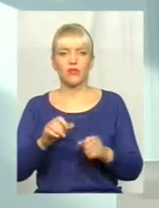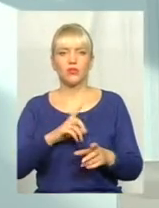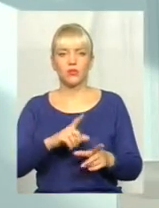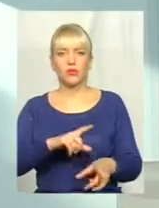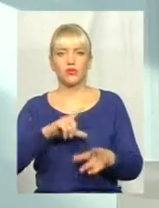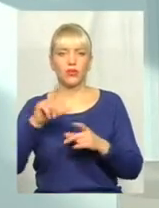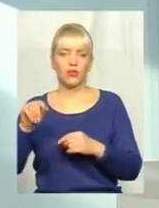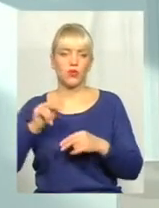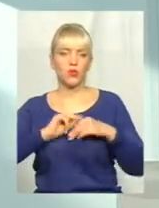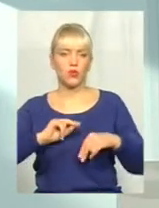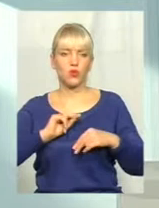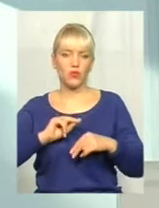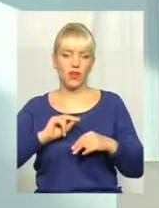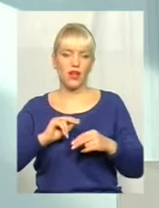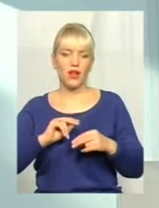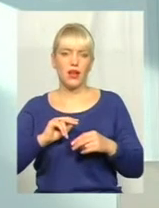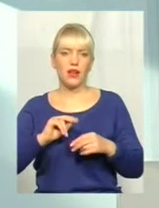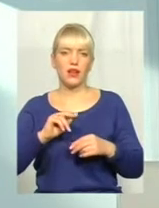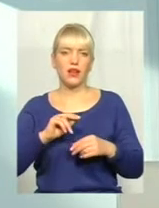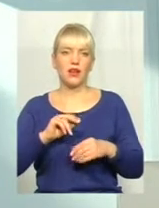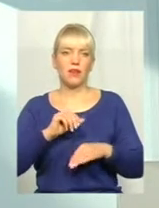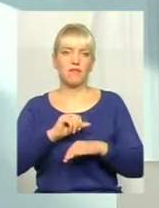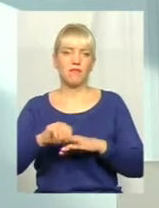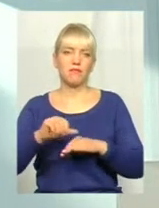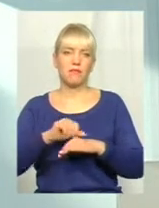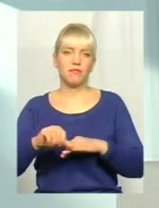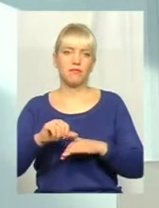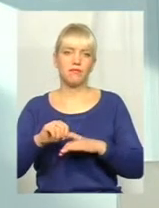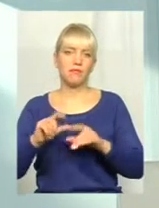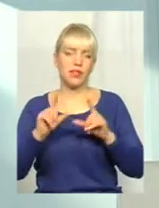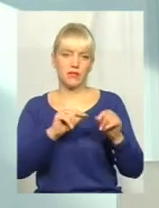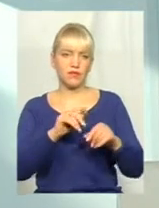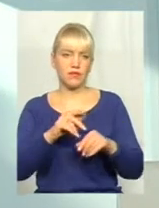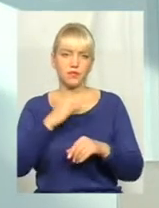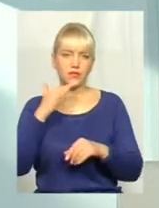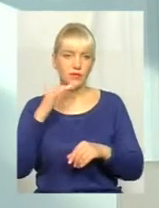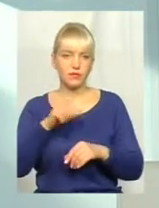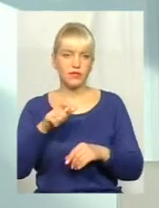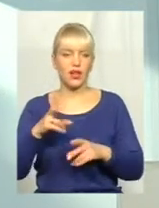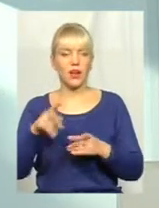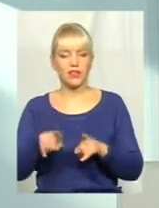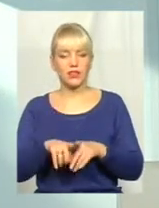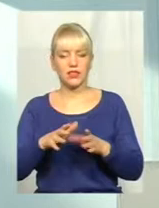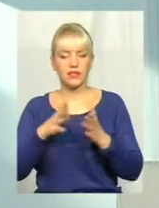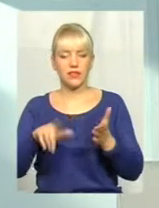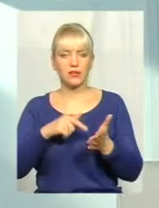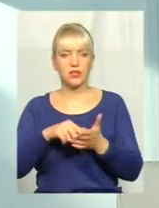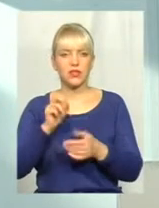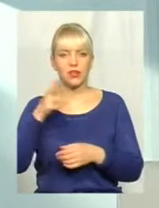ну, трудова міграція в інші області або за межі України. А звичайно, що в таких великих містах, як Хмельницький,